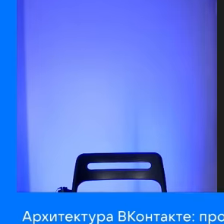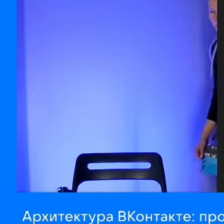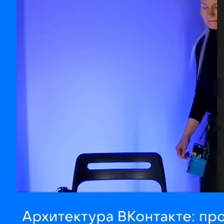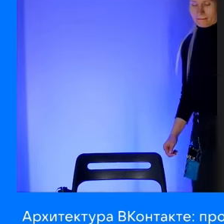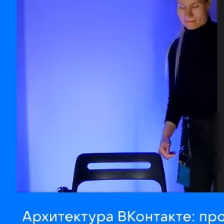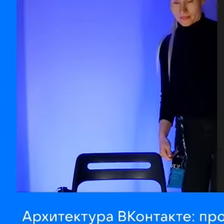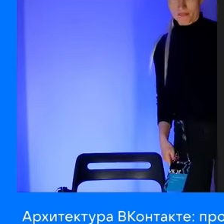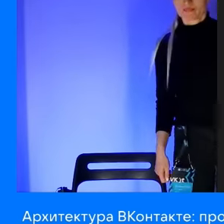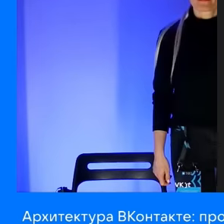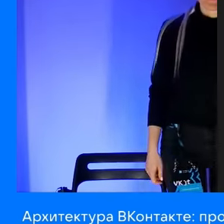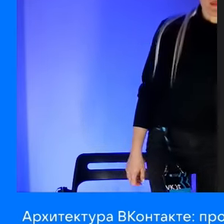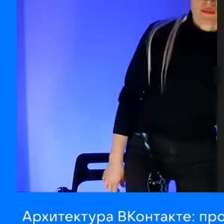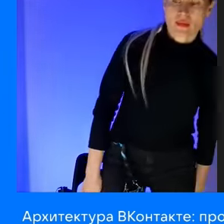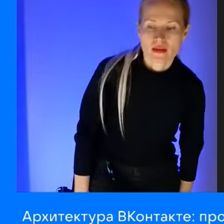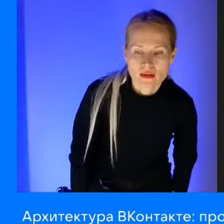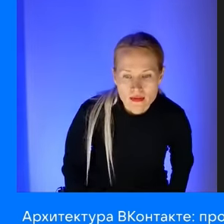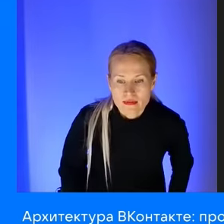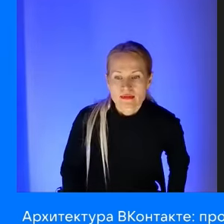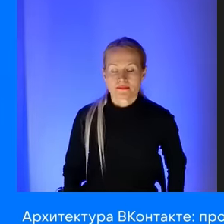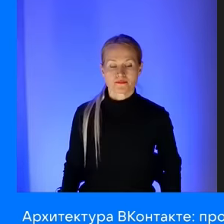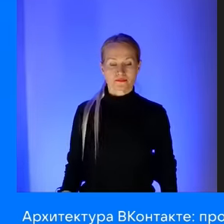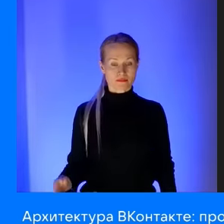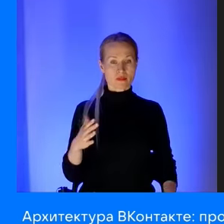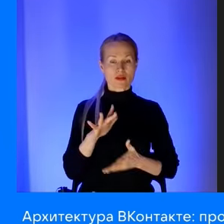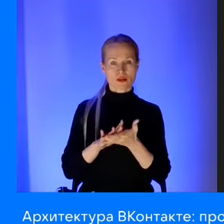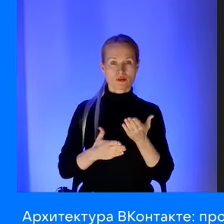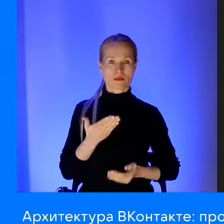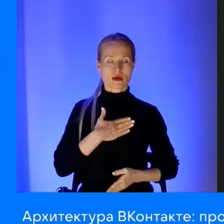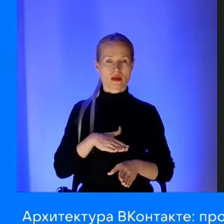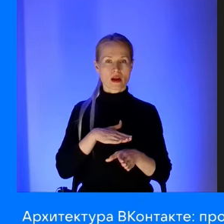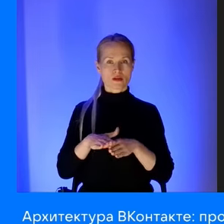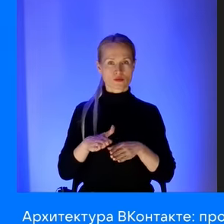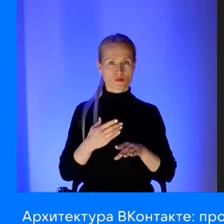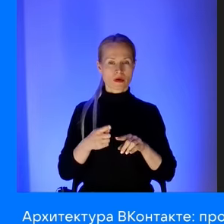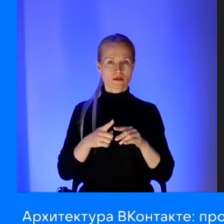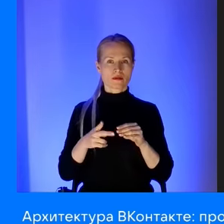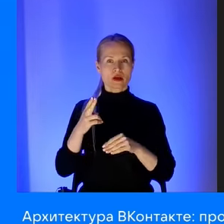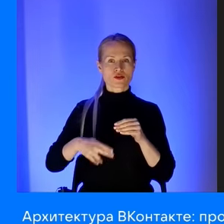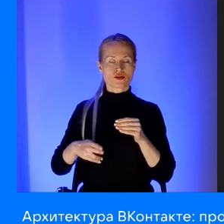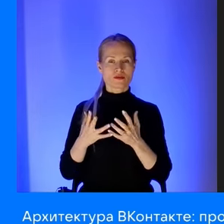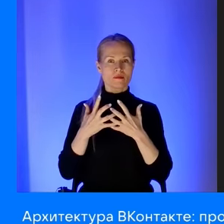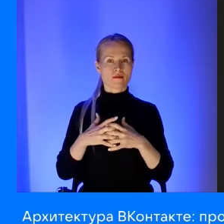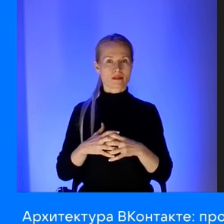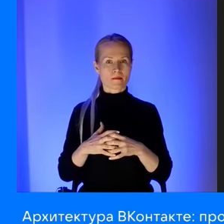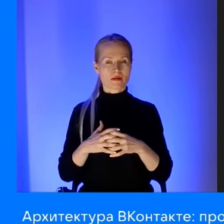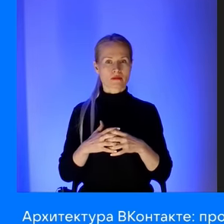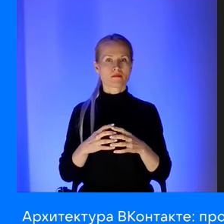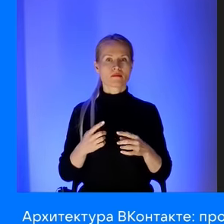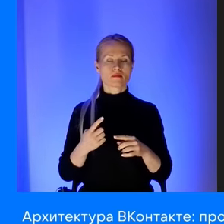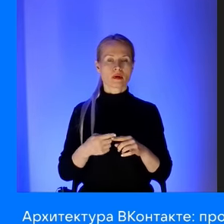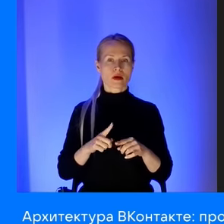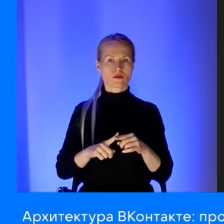консенсус есть Нам нужно теперь протокол Ну собственно мы его реализуем некоторые конечным автоматом который